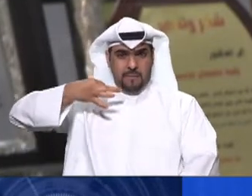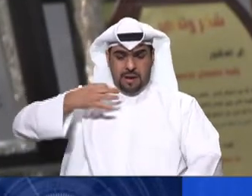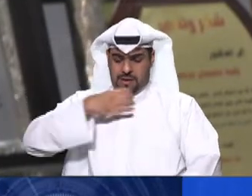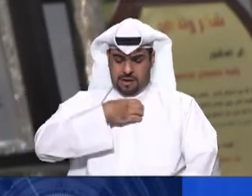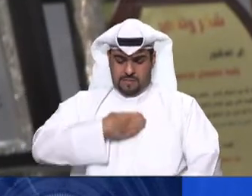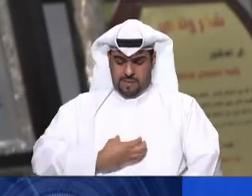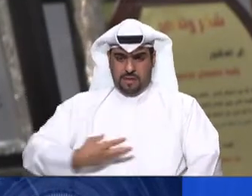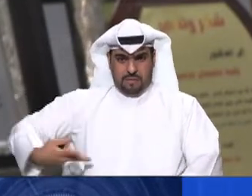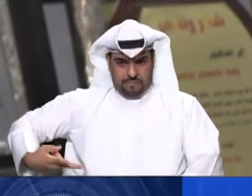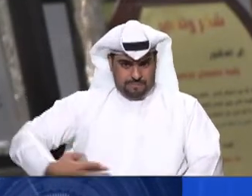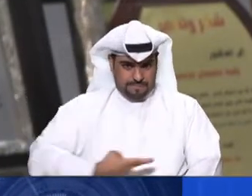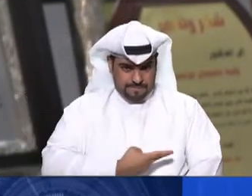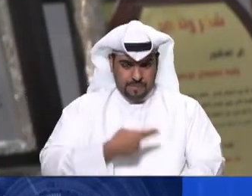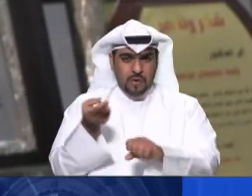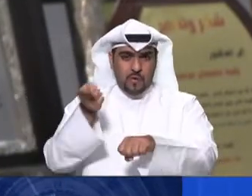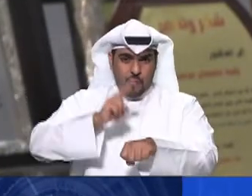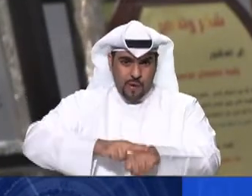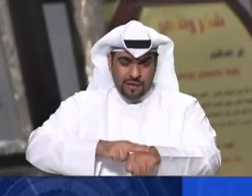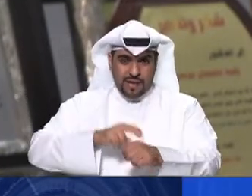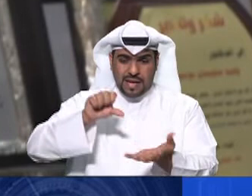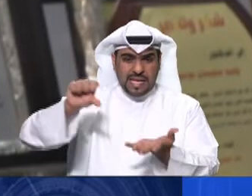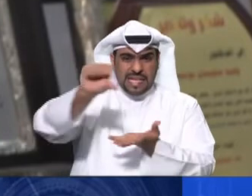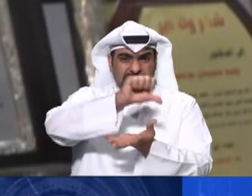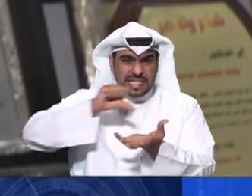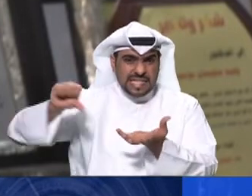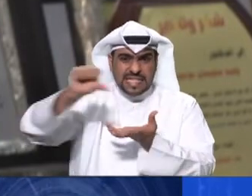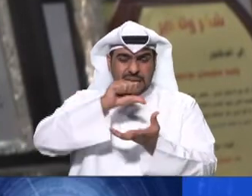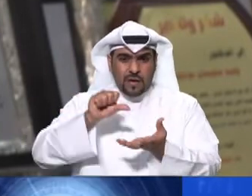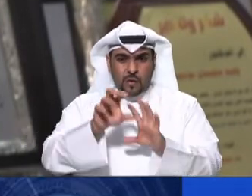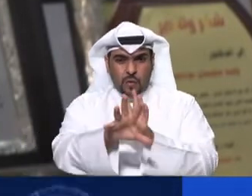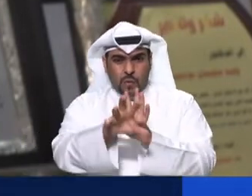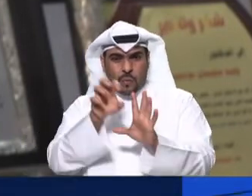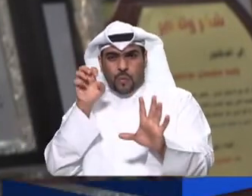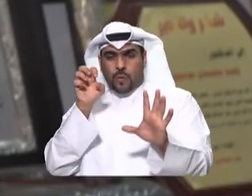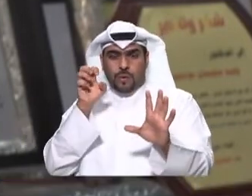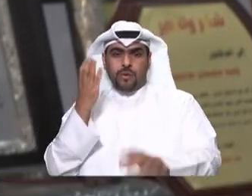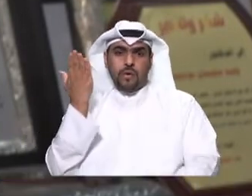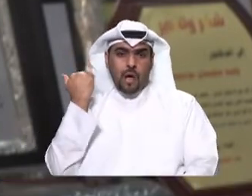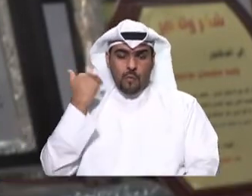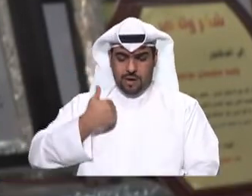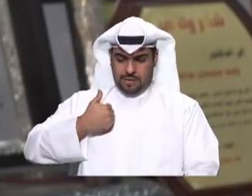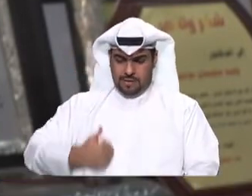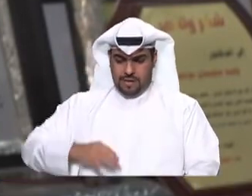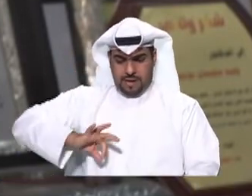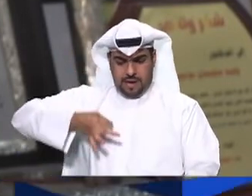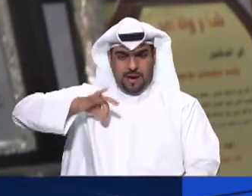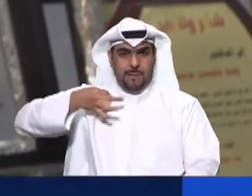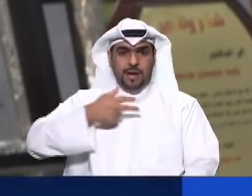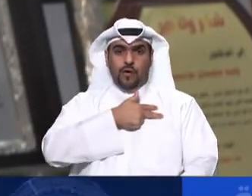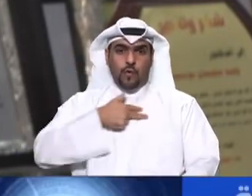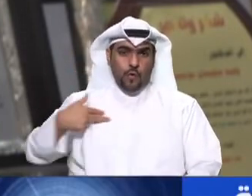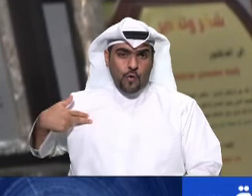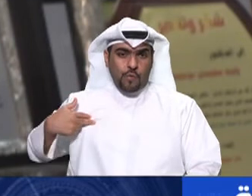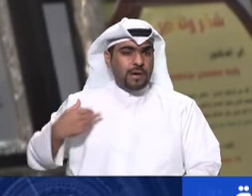2017 لتقريبا إند أوف 2018 3000 حالة تمت في مستشفيات الحكومة، والرقم القريب جدا